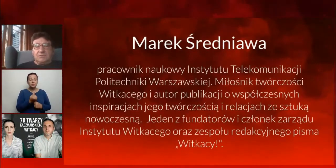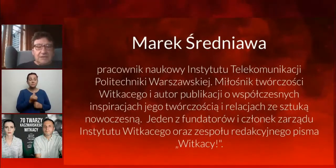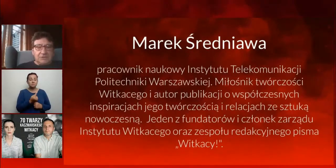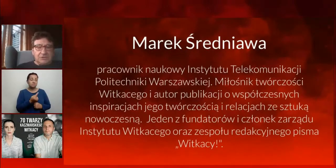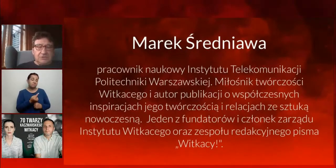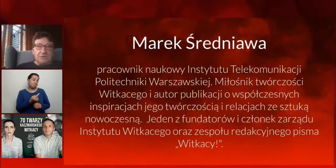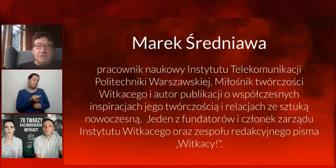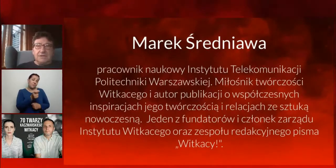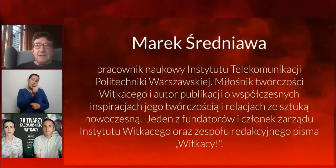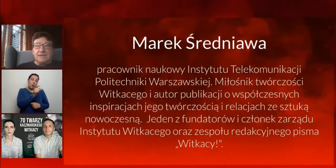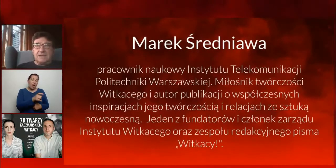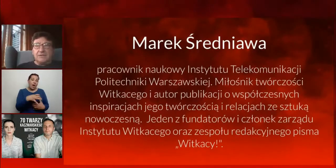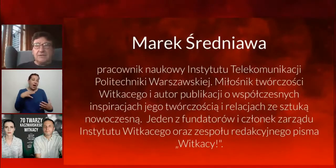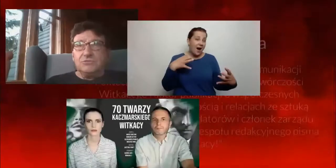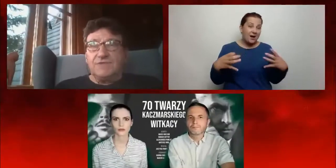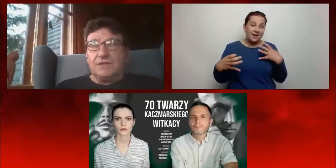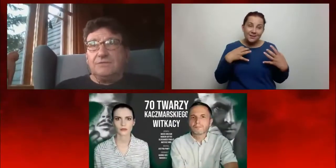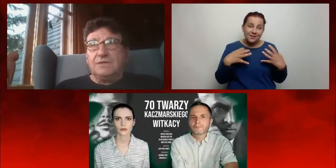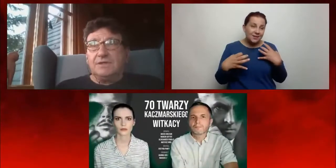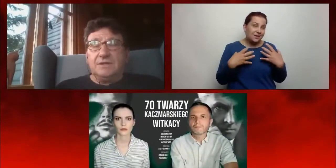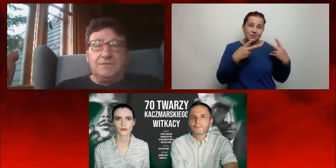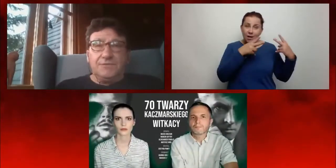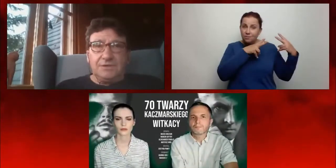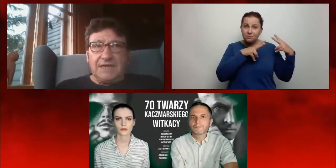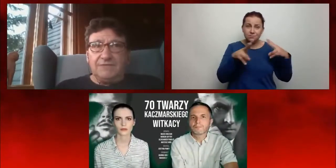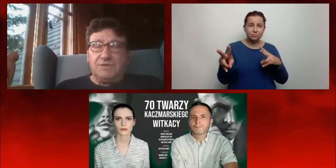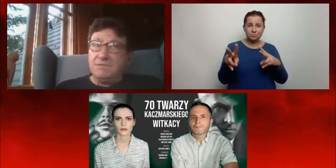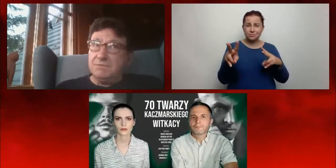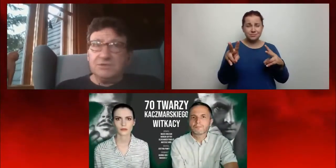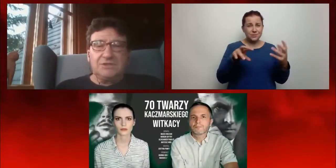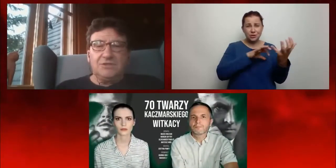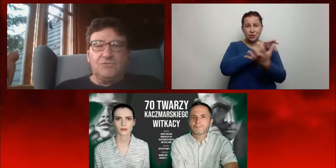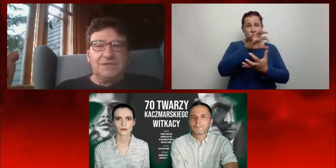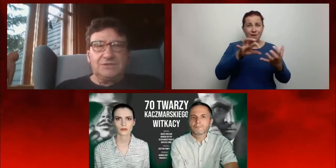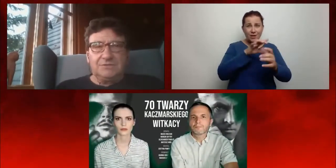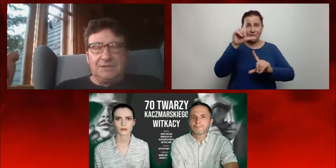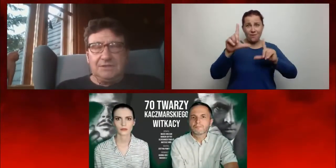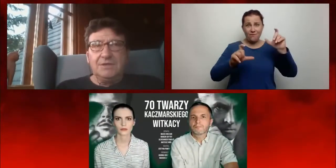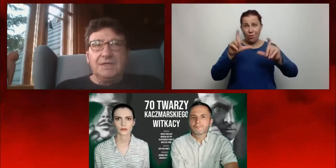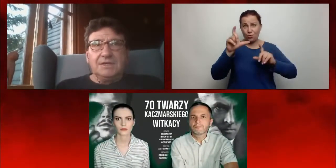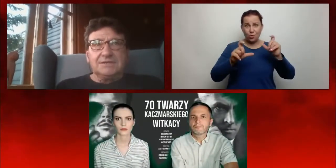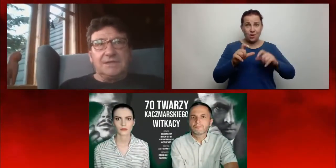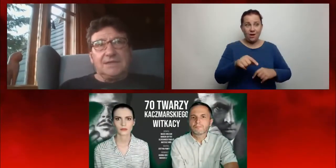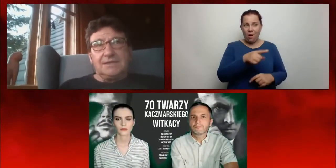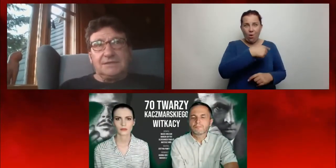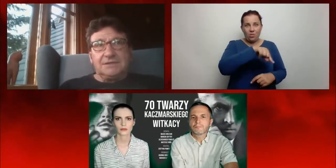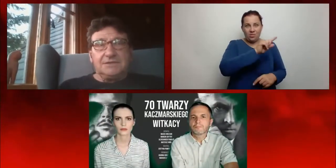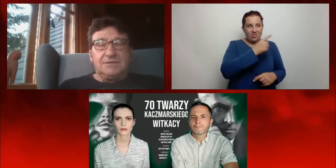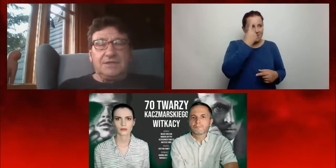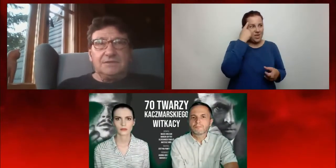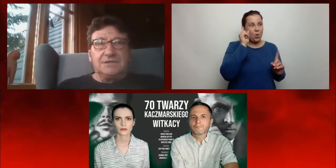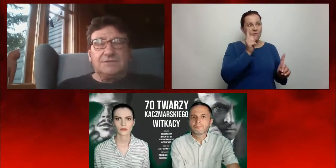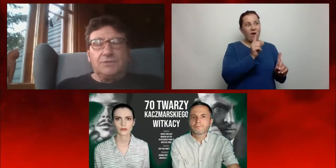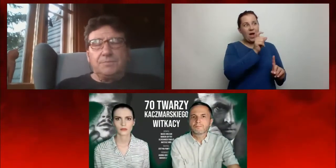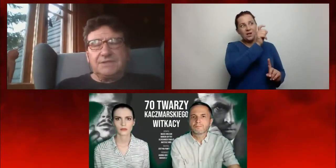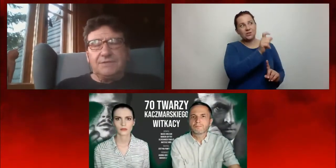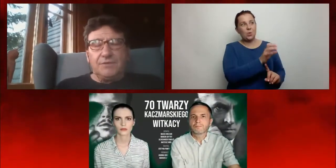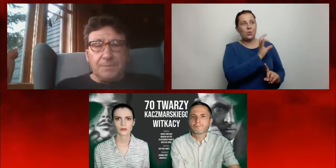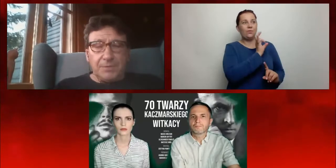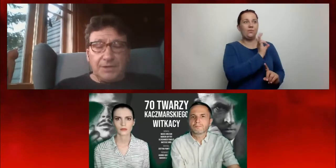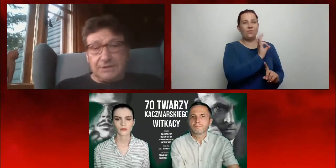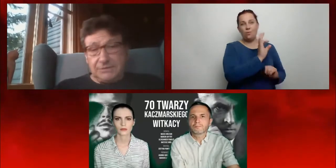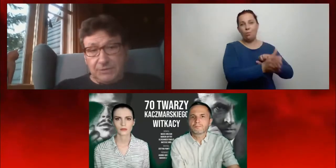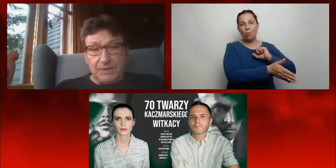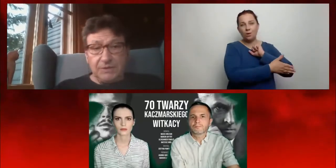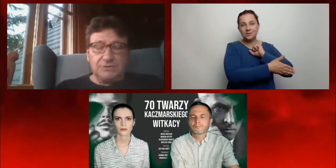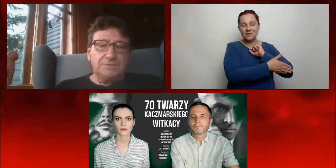artystą, który należy do kanonu światowej fotografii, mimo że nie uważał tego za swoje